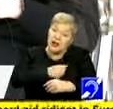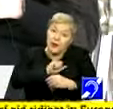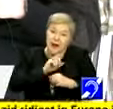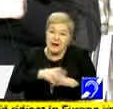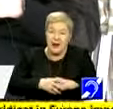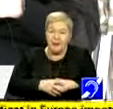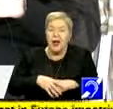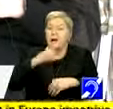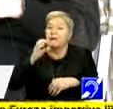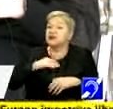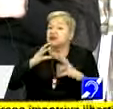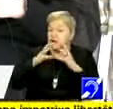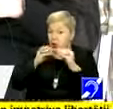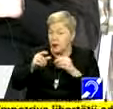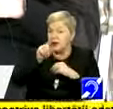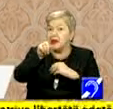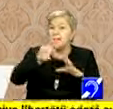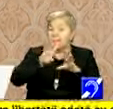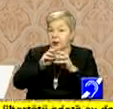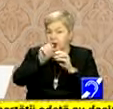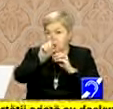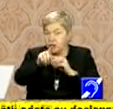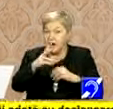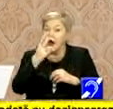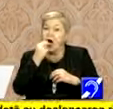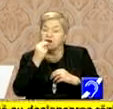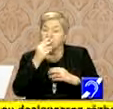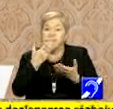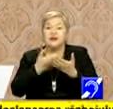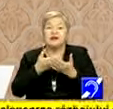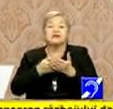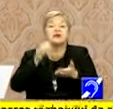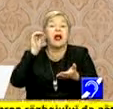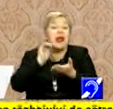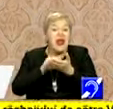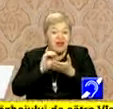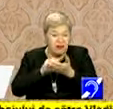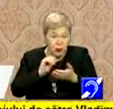președintele Iohannis și cu mine am vorbit despre nevoia,